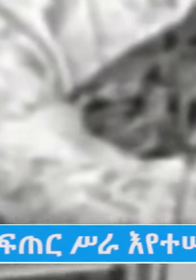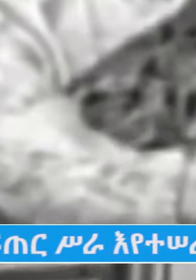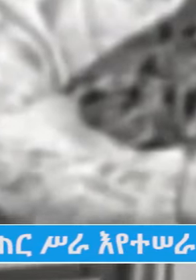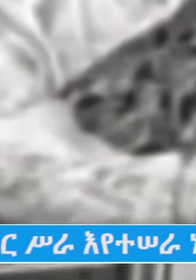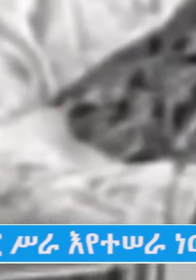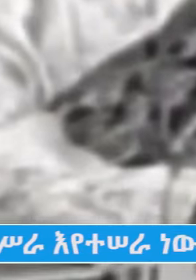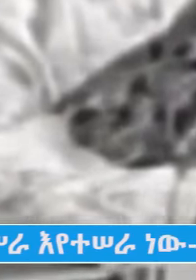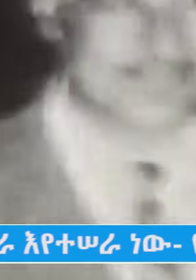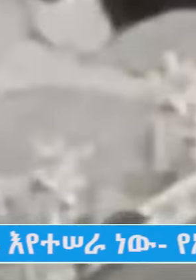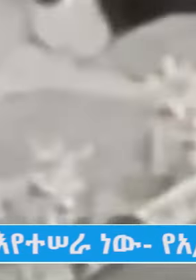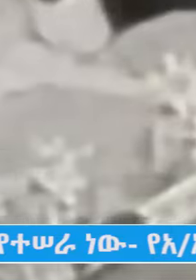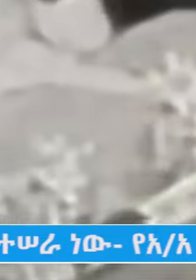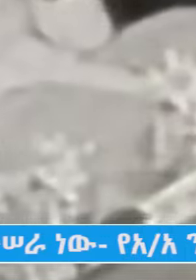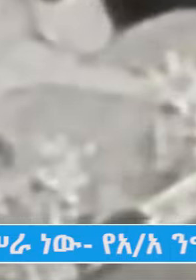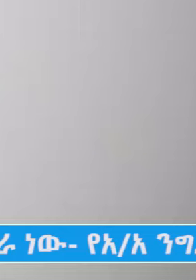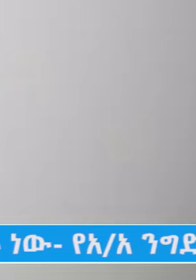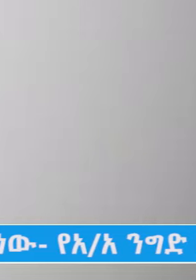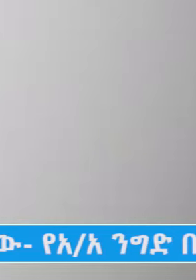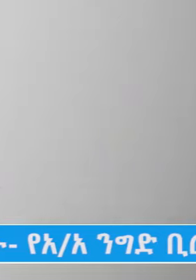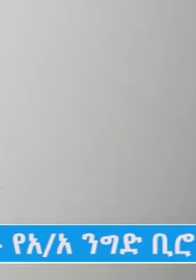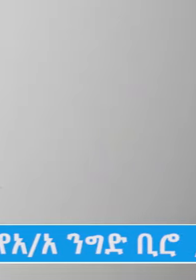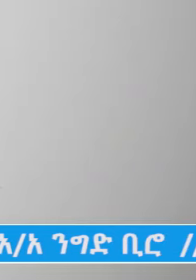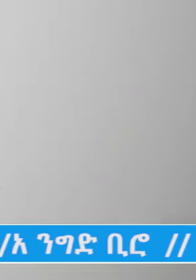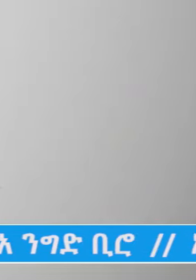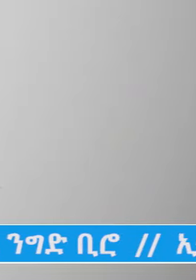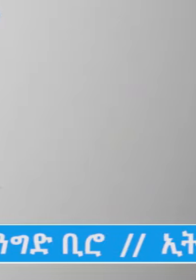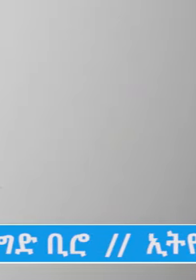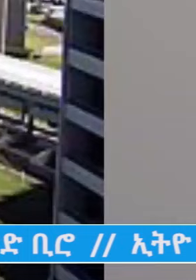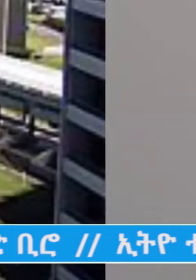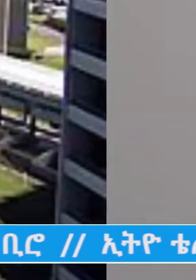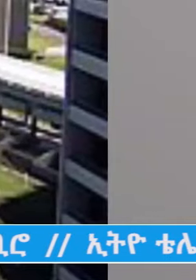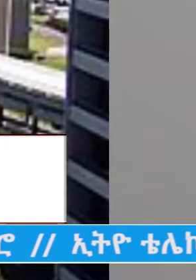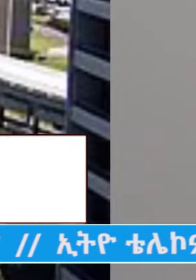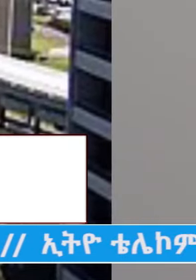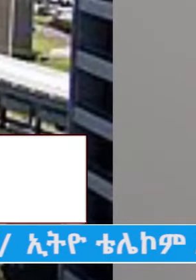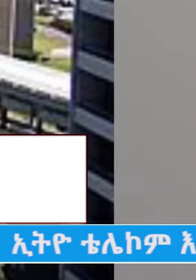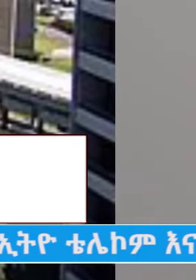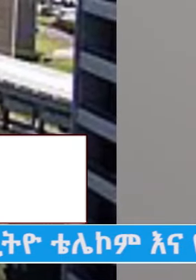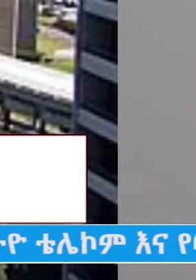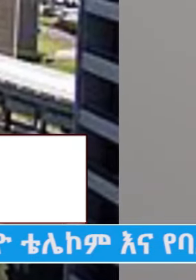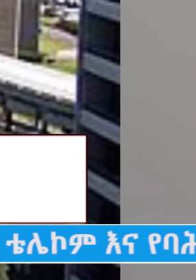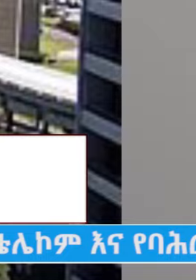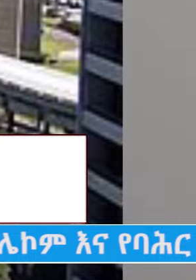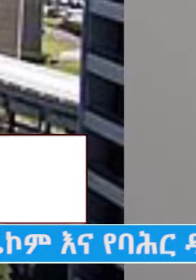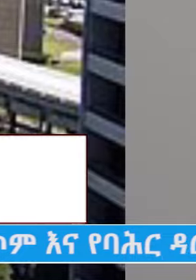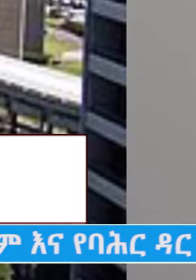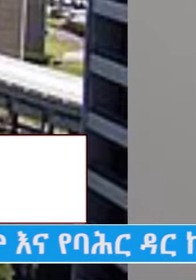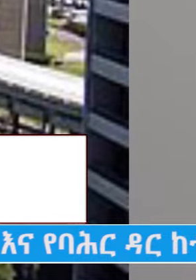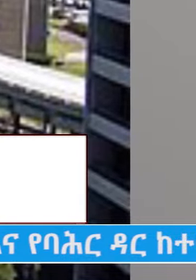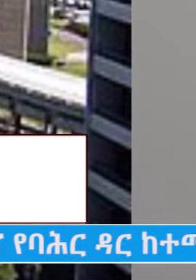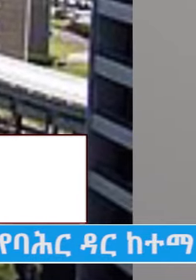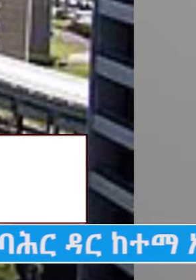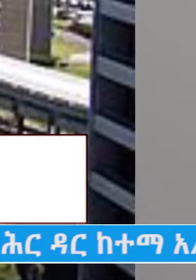ግርማዊ ቀዳማዊ ኃይለ ሥላሴ ንጉሠ ነገሥት ዘኢትዮጵያ ለአፍሪካውያን ሕዝብ የወደፊት እድገት መታሰቢያ ይሆን ዘንድ ከሀሳባቸው አንቅተው